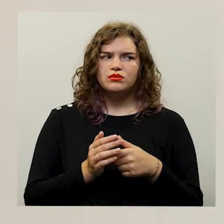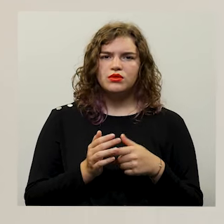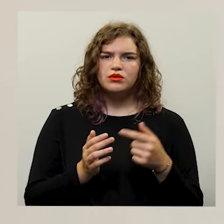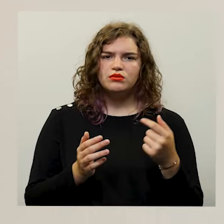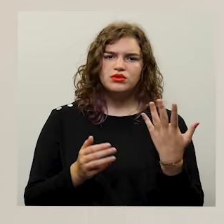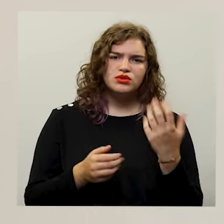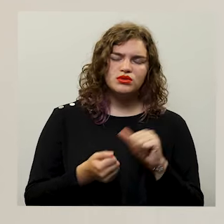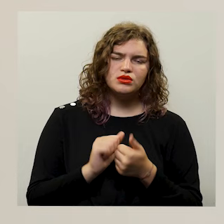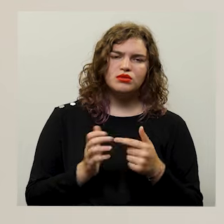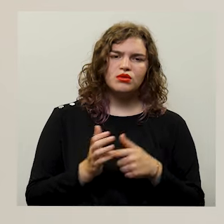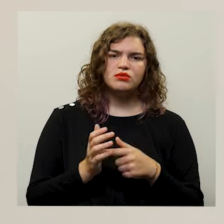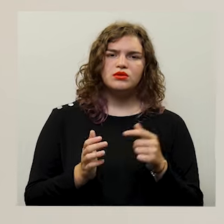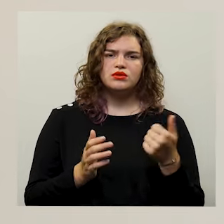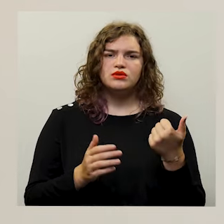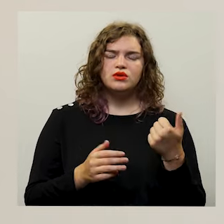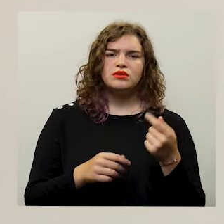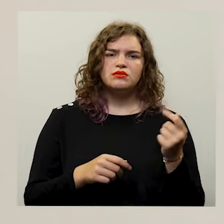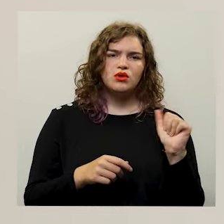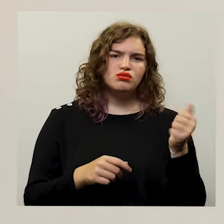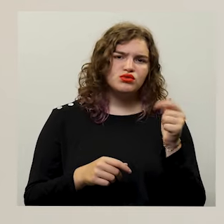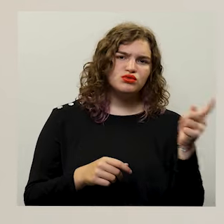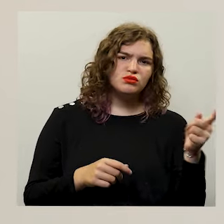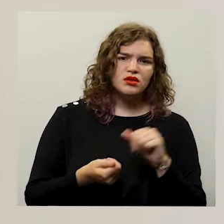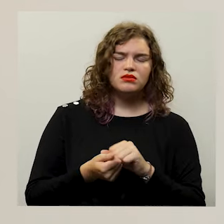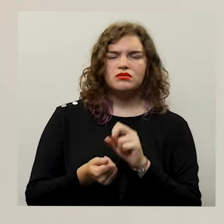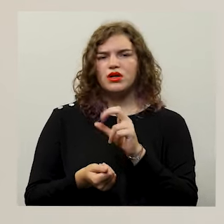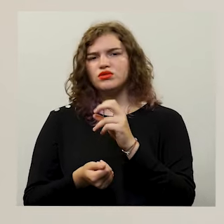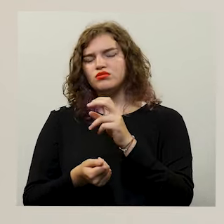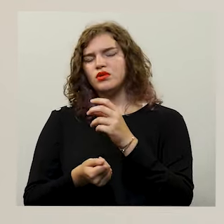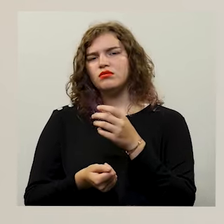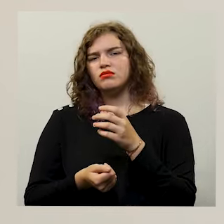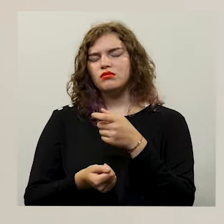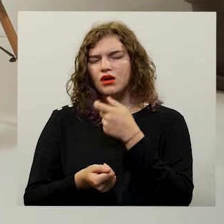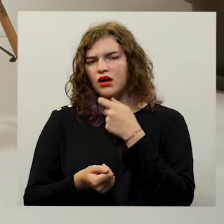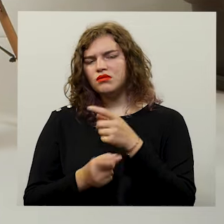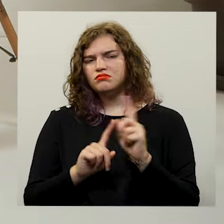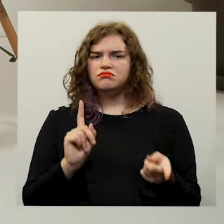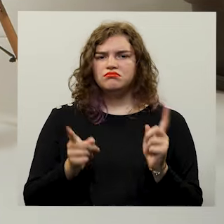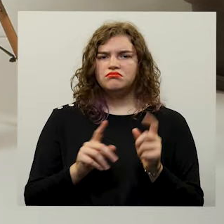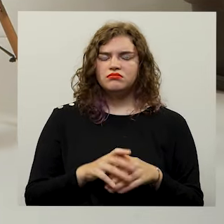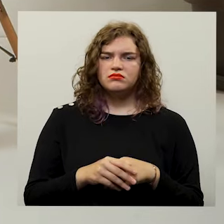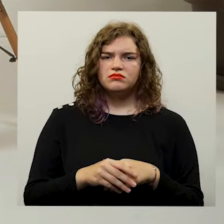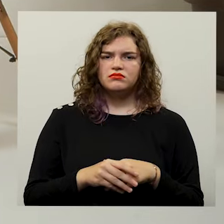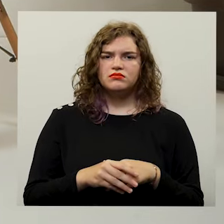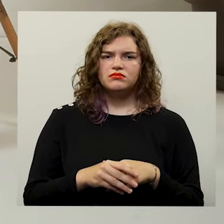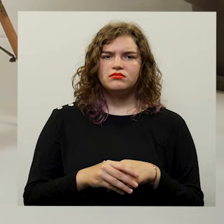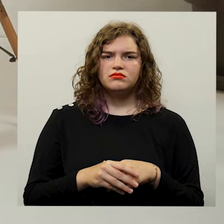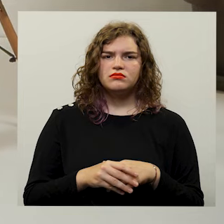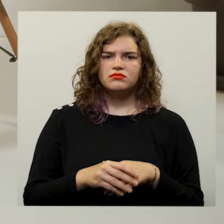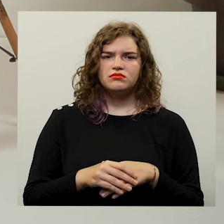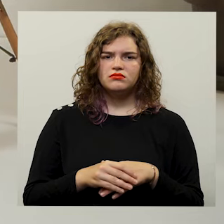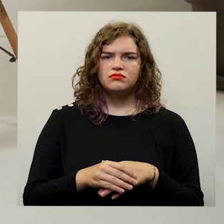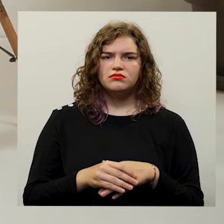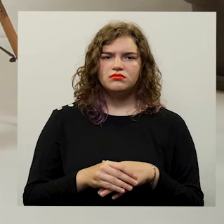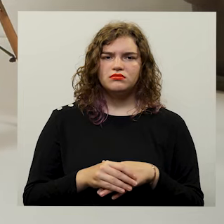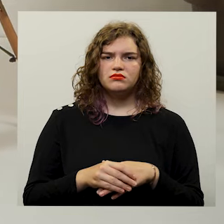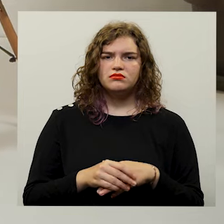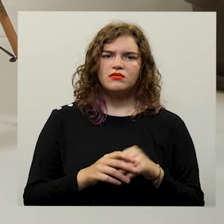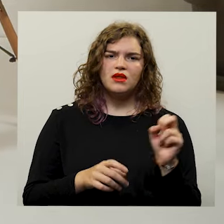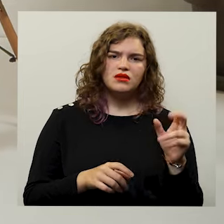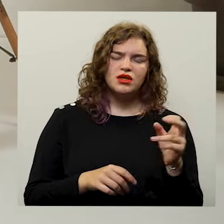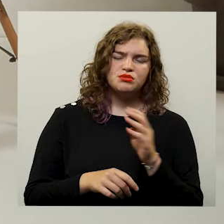2005-2007, undeva pe acolo. 11 ani ea, 13-14 ani tu, cam undeva pe acolo. Da. Sau, nu? Un an diferență între noi. 13-14